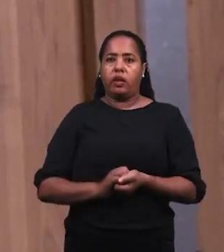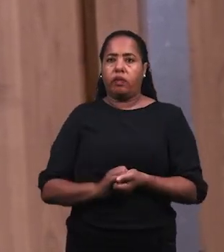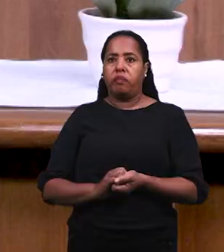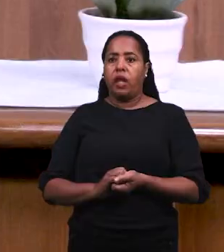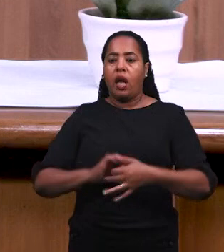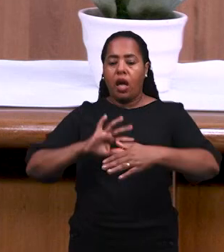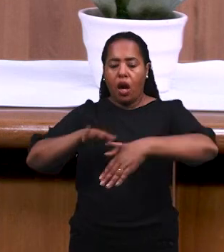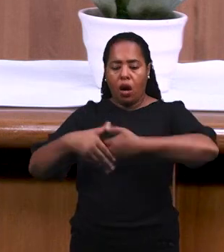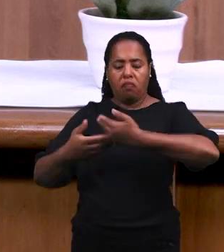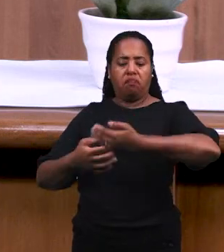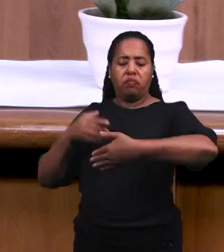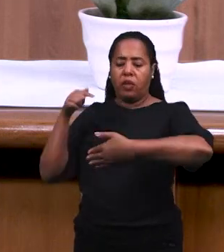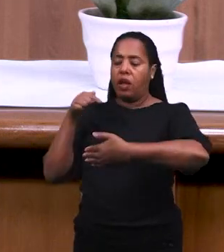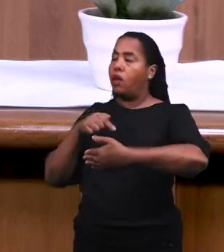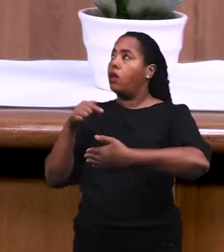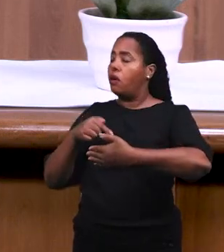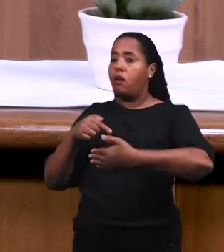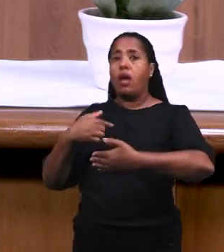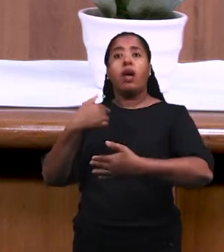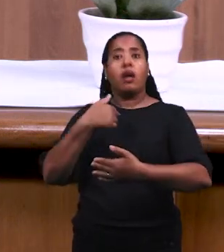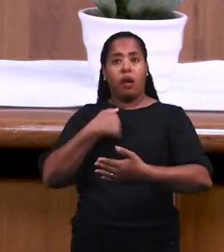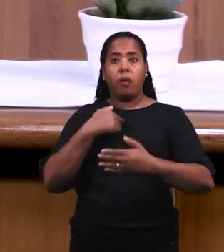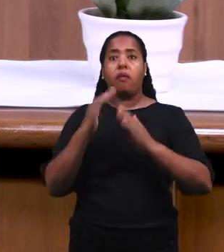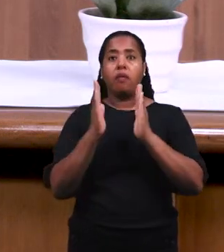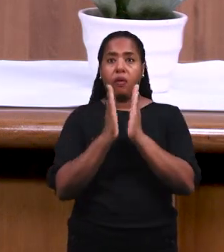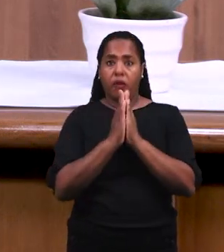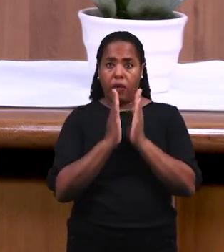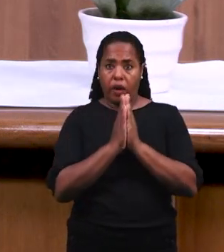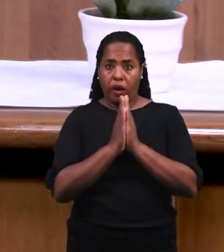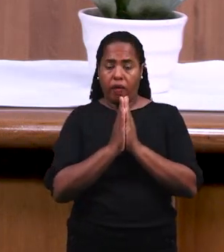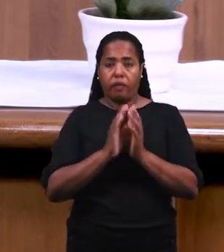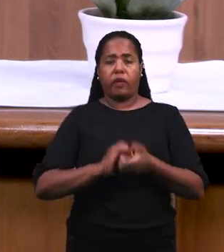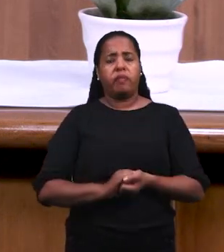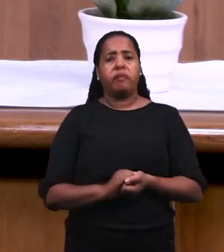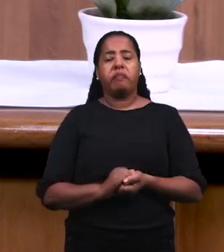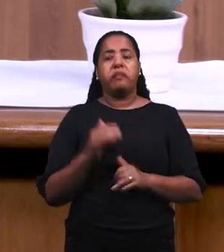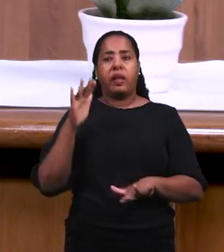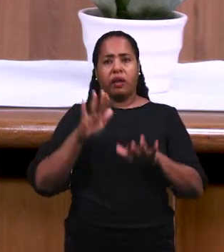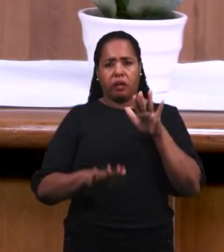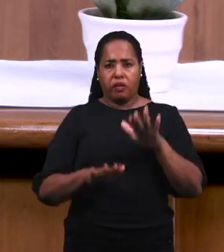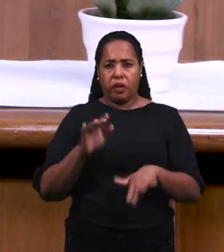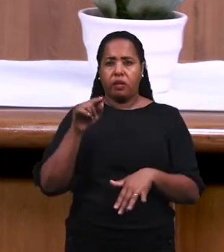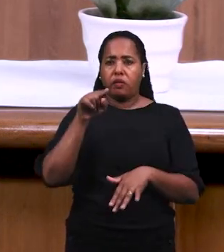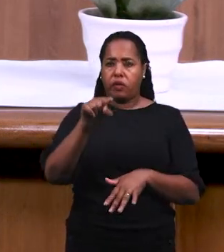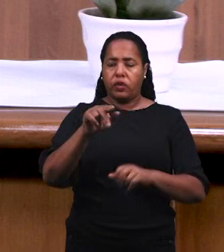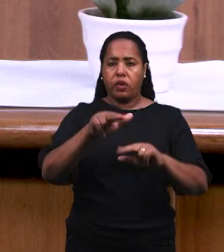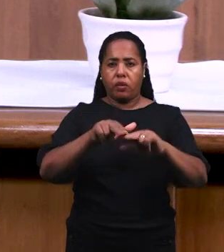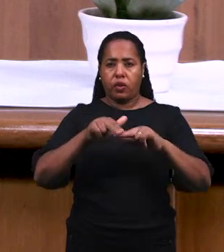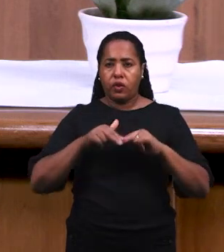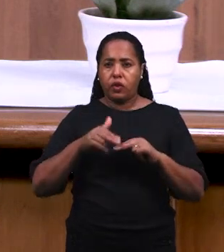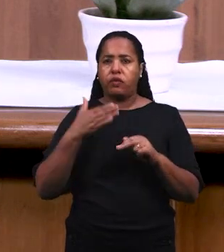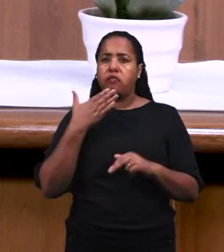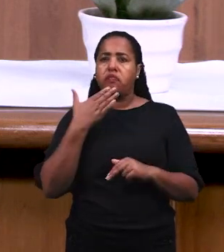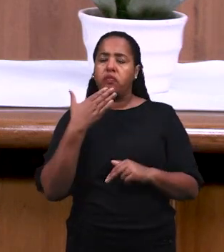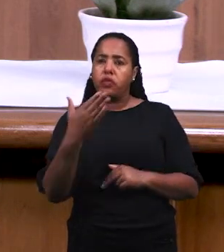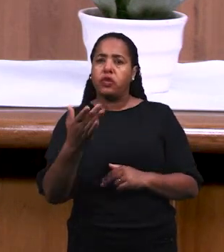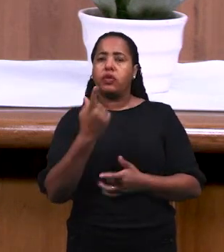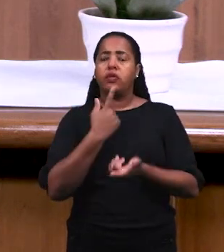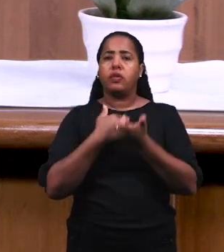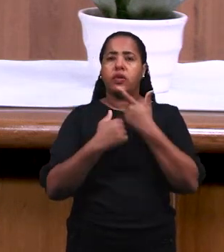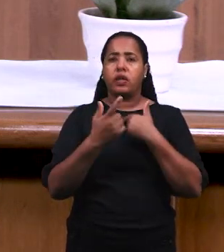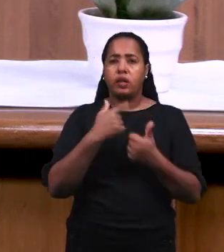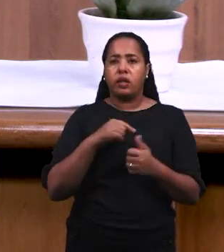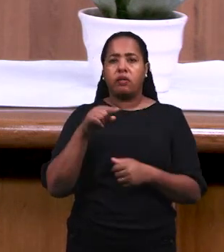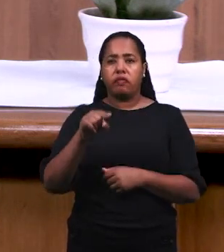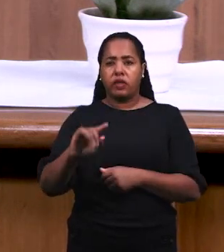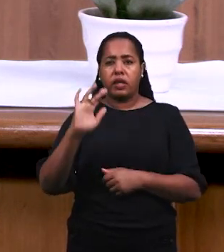И здесь она уже свидетельствует: «О сем дитяти молилась я». Иногда у тебя есть просьба, молитва,